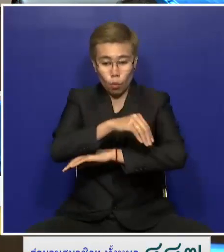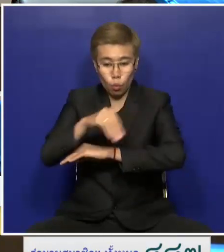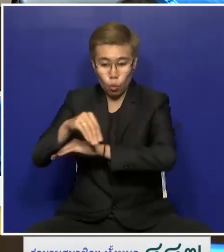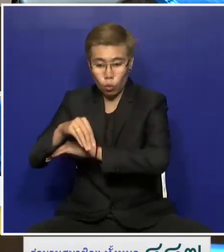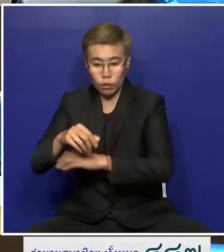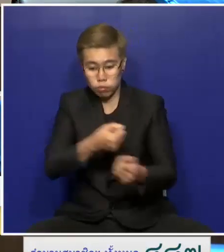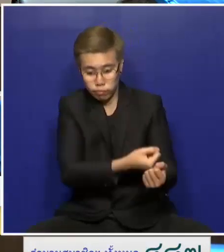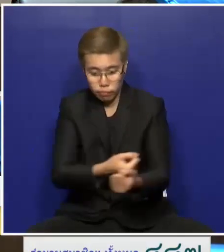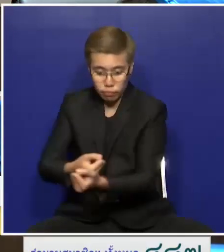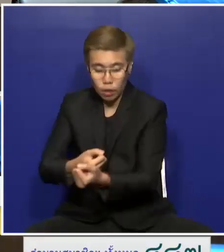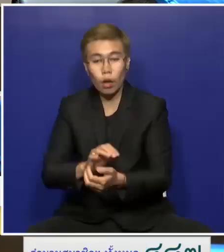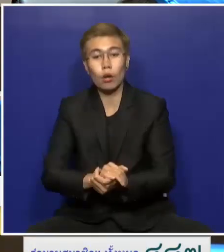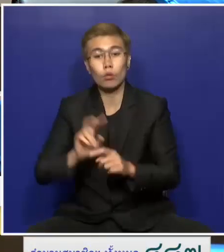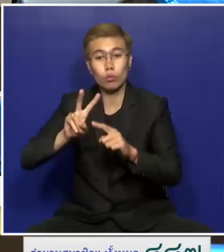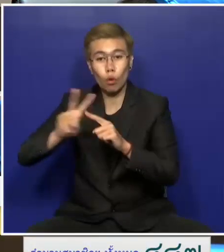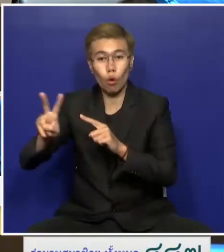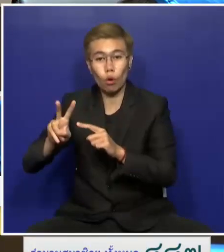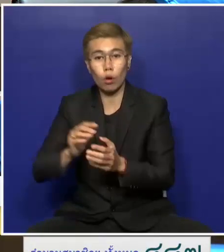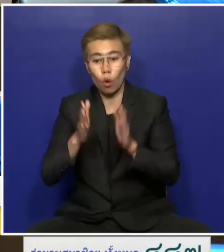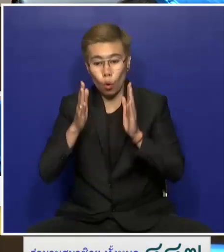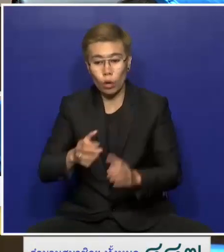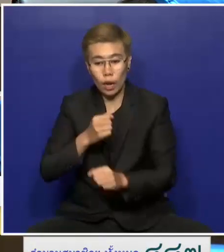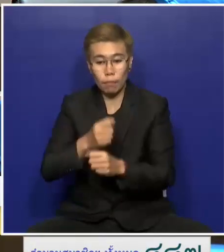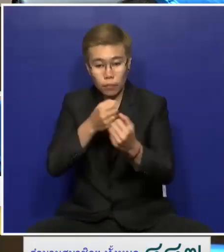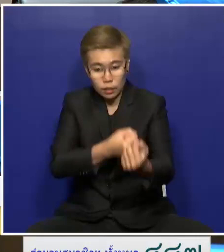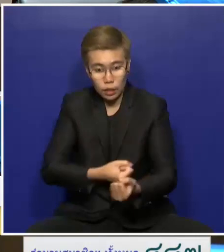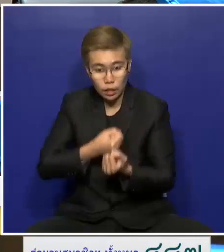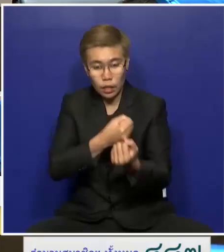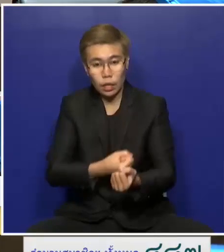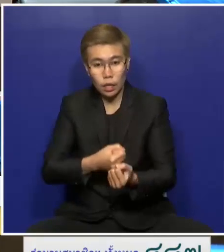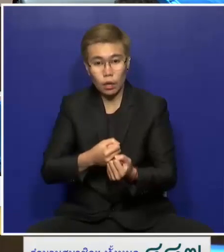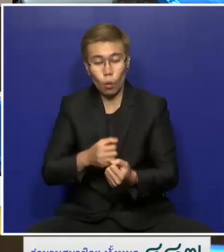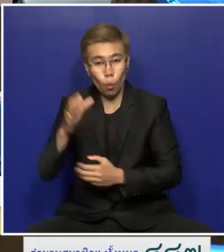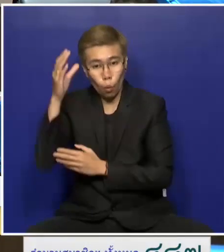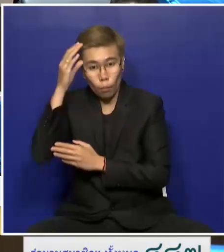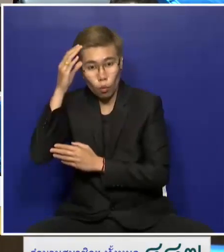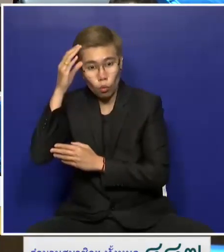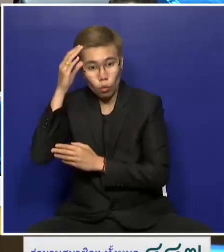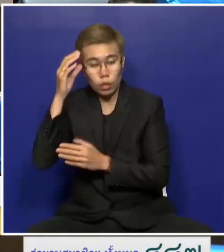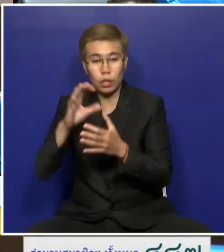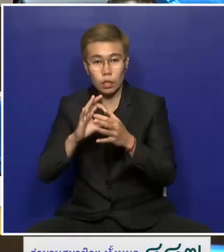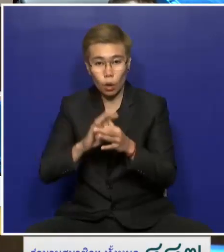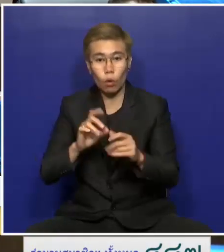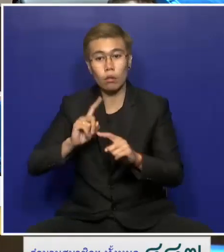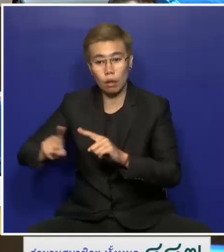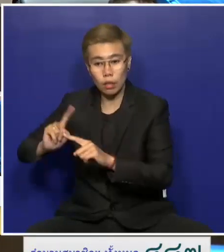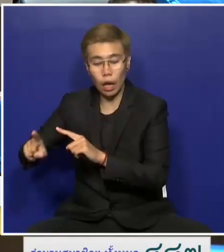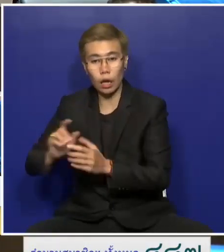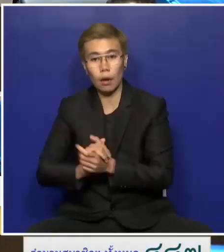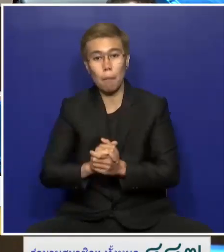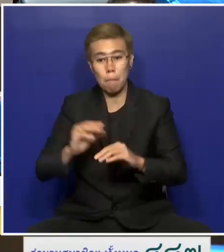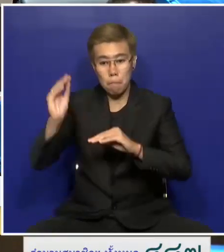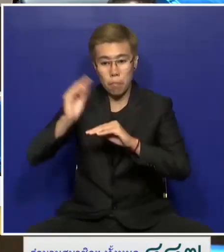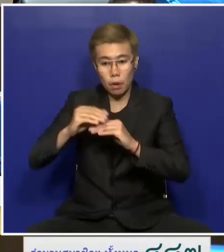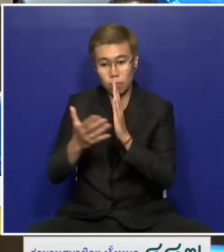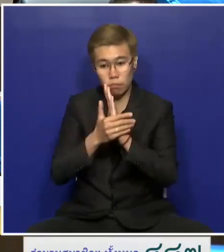2. ให้เกษตรกรต่างๆได้รับความรู้ในด้านการประมงปศุสัตว์อบรมให้ความรู้เพื่อเพิ่มขีดความสามารถสำหรับการทำ